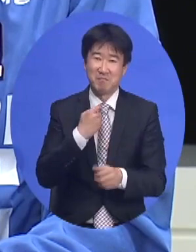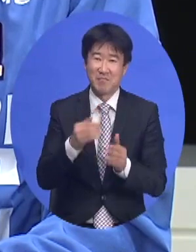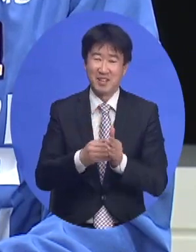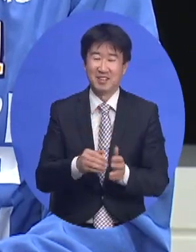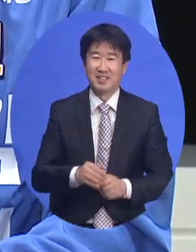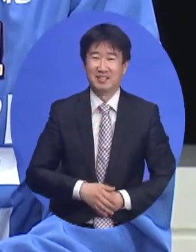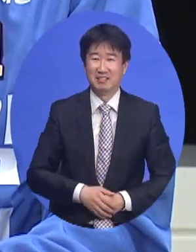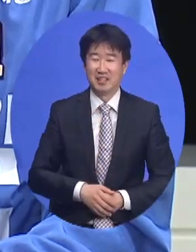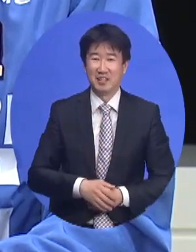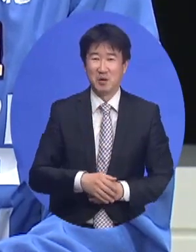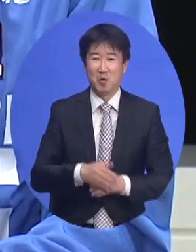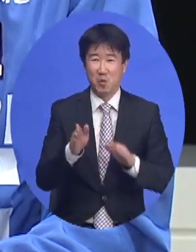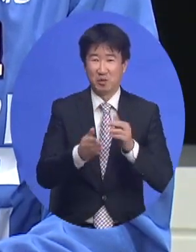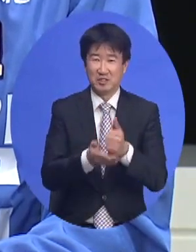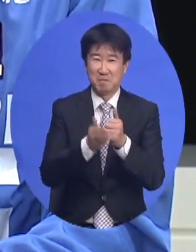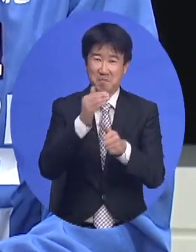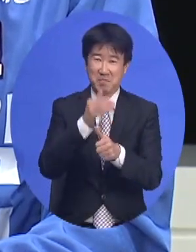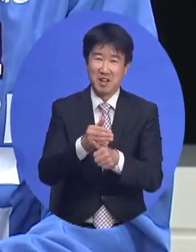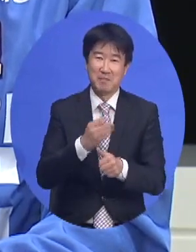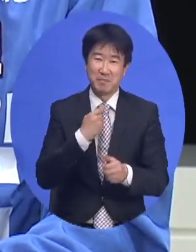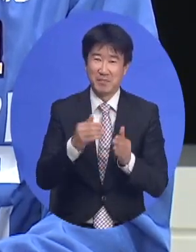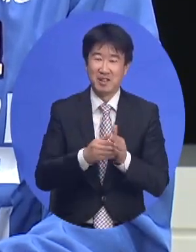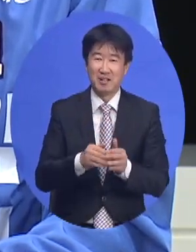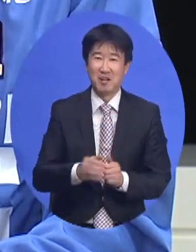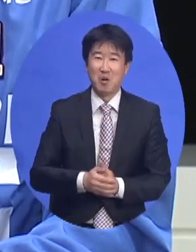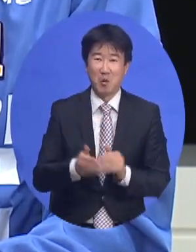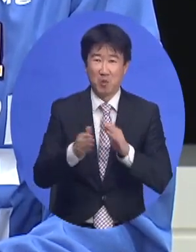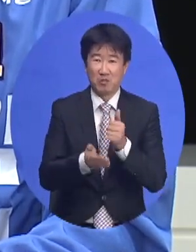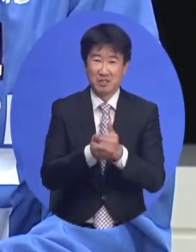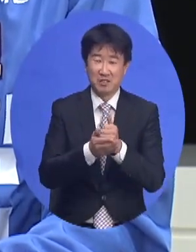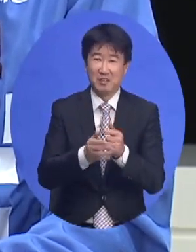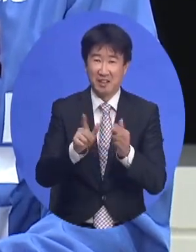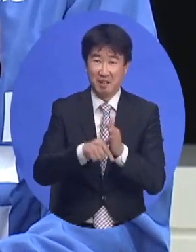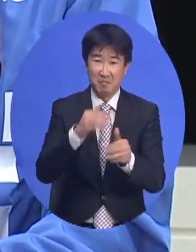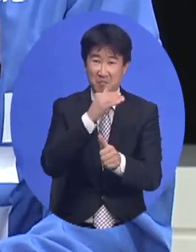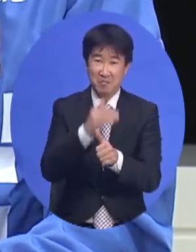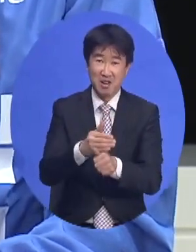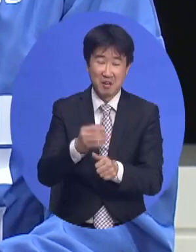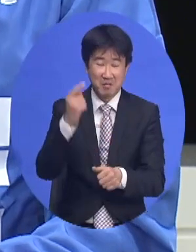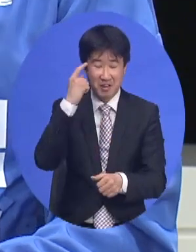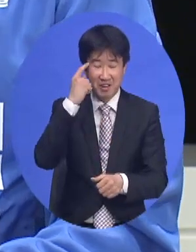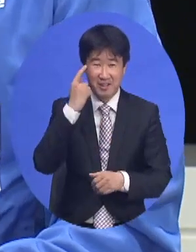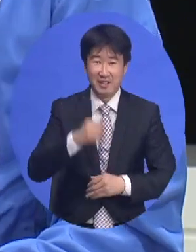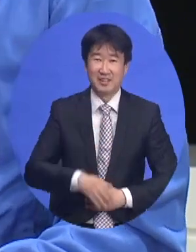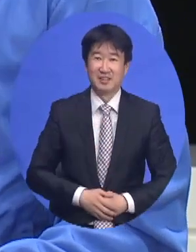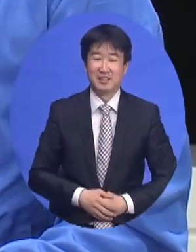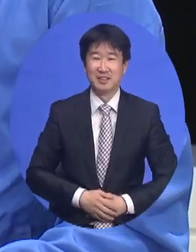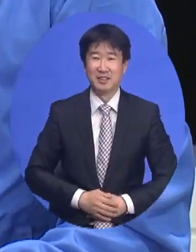있습니다. 아, 그리고 왜 이렇게 컷오프 당했다고 생각하십니까?